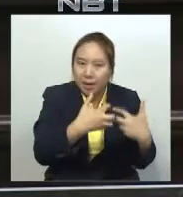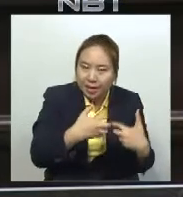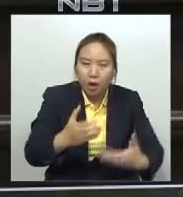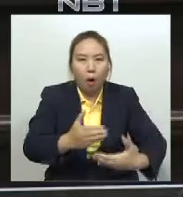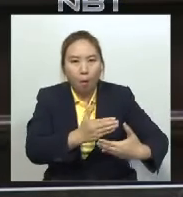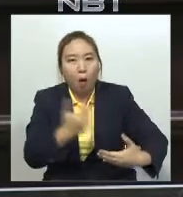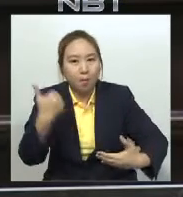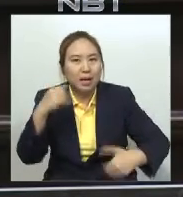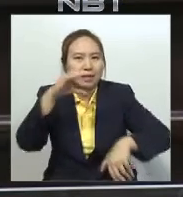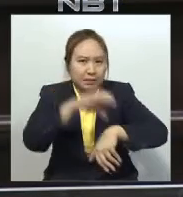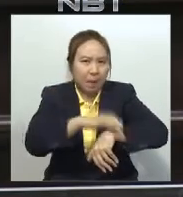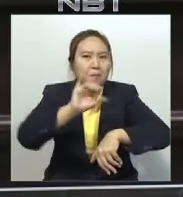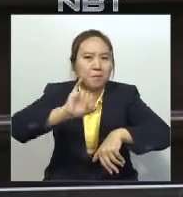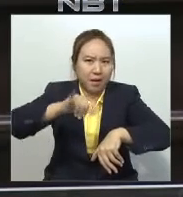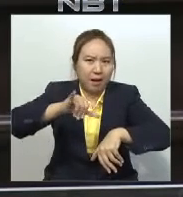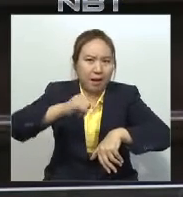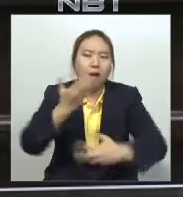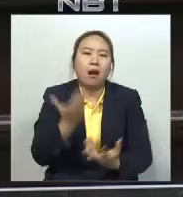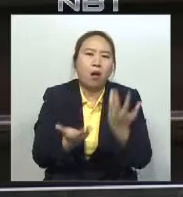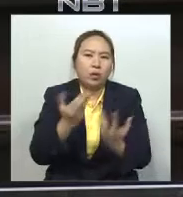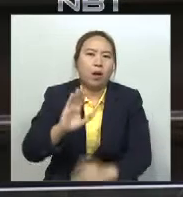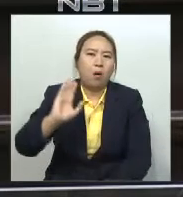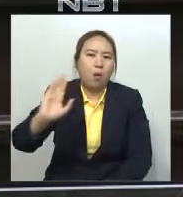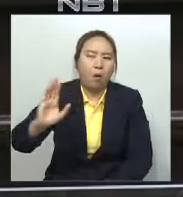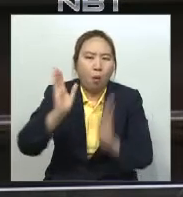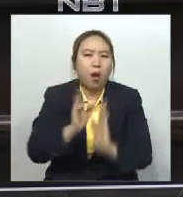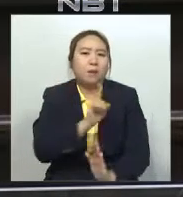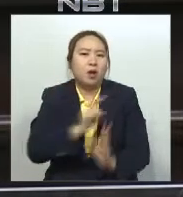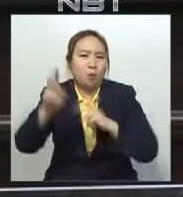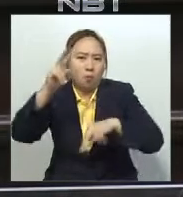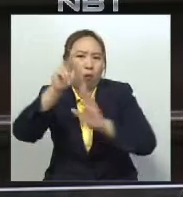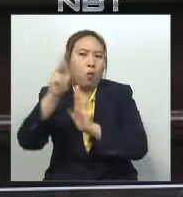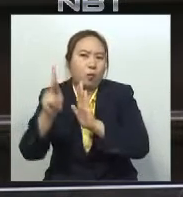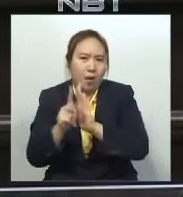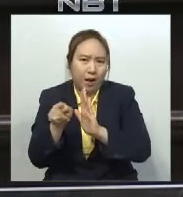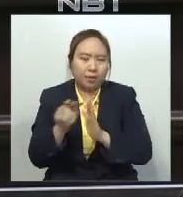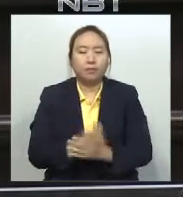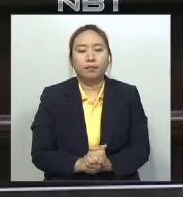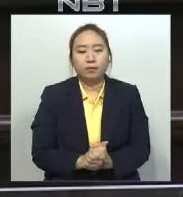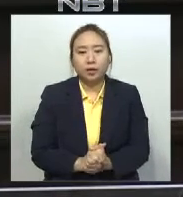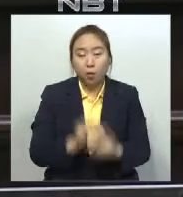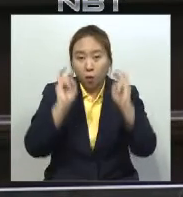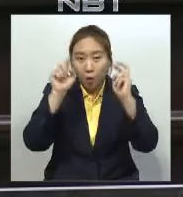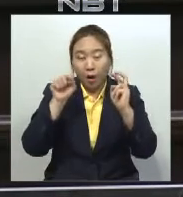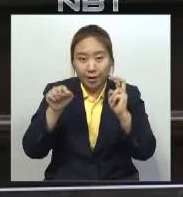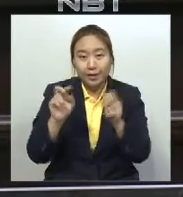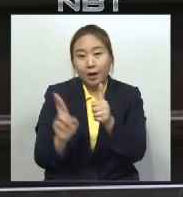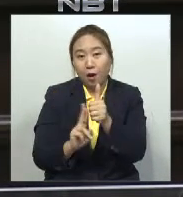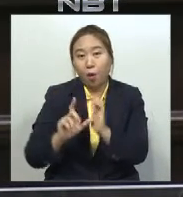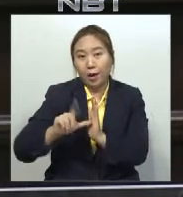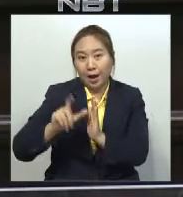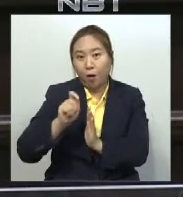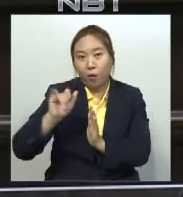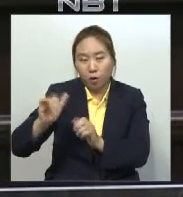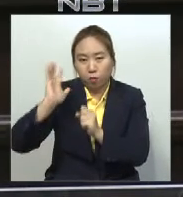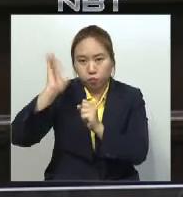โทษประเภท5อันนี้ท่านชี้แจงว่าอยู่ที่ผู้พิจารณาเรื่องของข้อกฎหมายค่ะฟังประเด็นนี้เพิ่มเติมจากท่านรองเลขาธิ